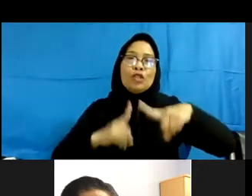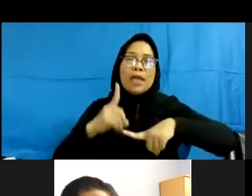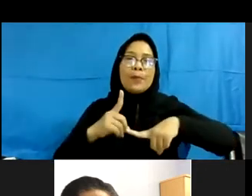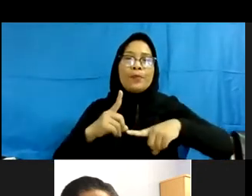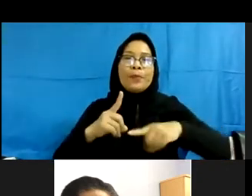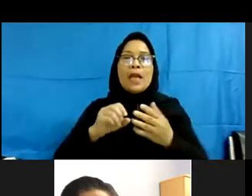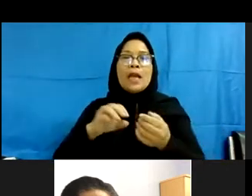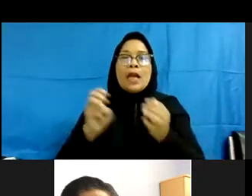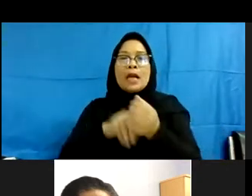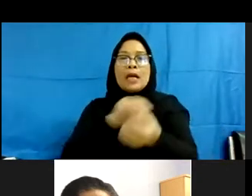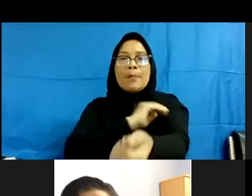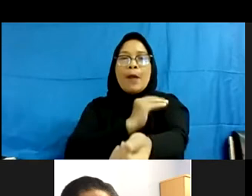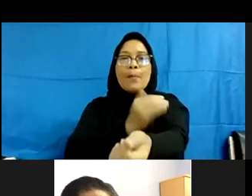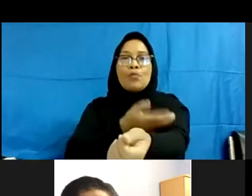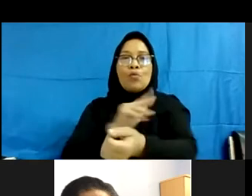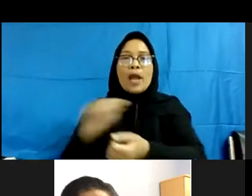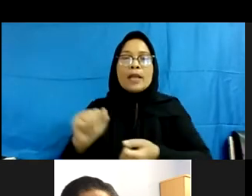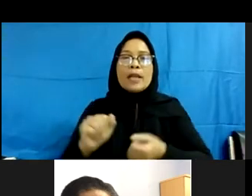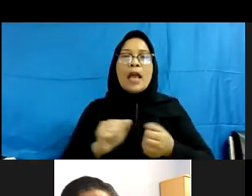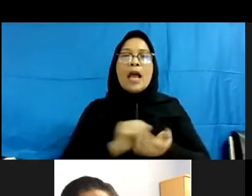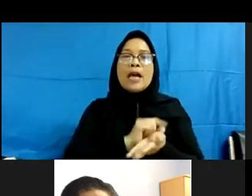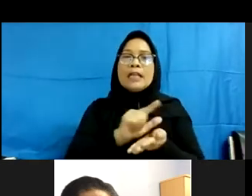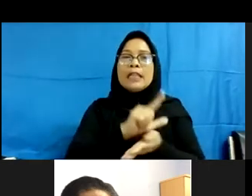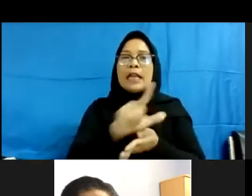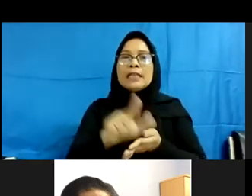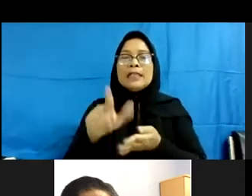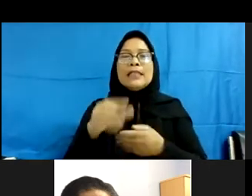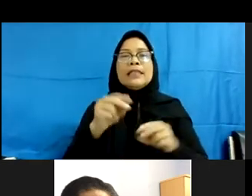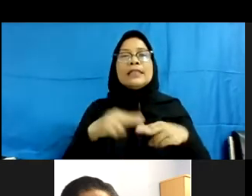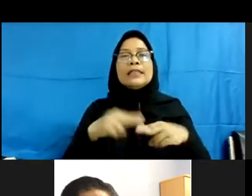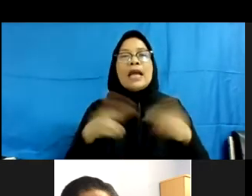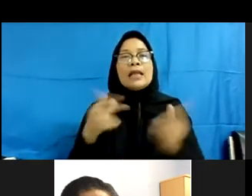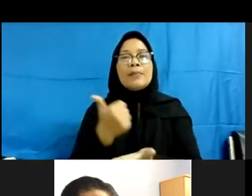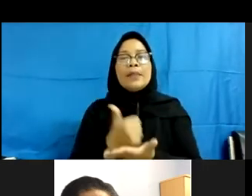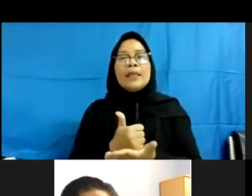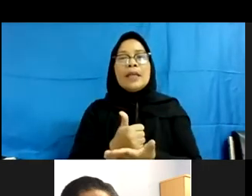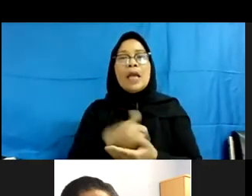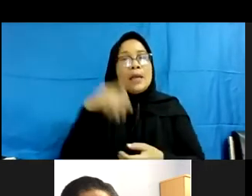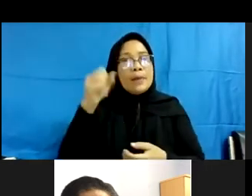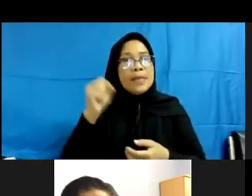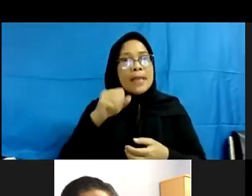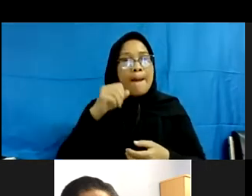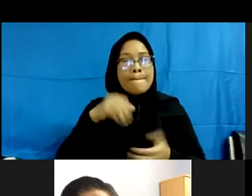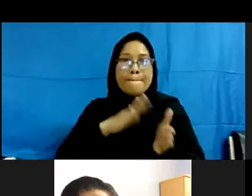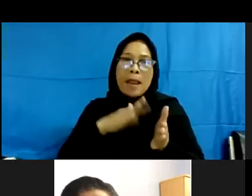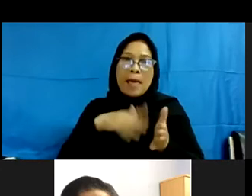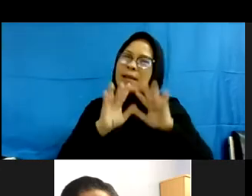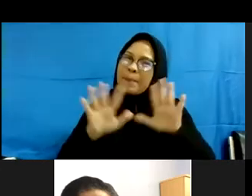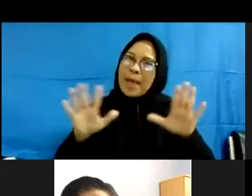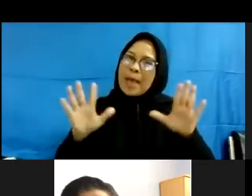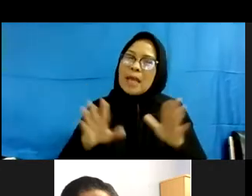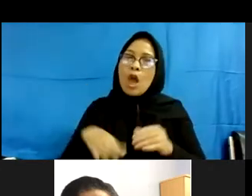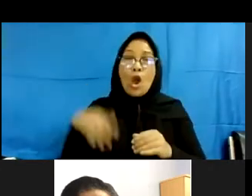kemampuan literasi ini penting banget ya, karena dengan kemampuan literasi itu kita jadi bisa belajar banyak hal. Kayak misalnya dulu aksesnya melalui